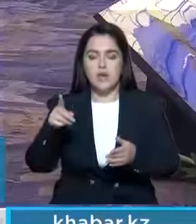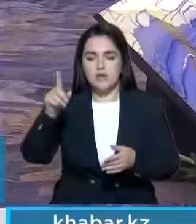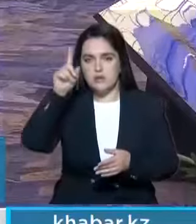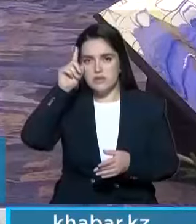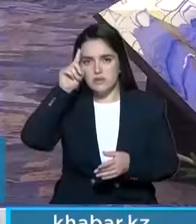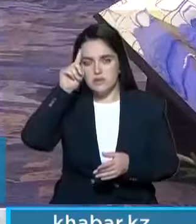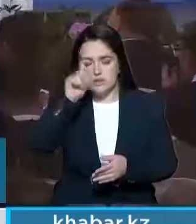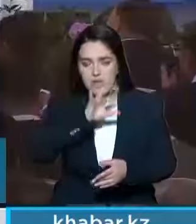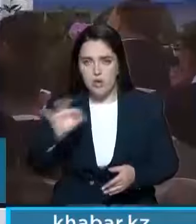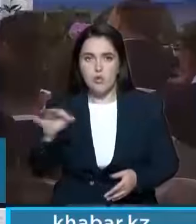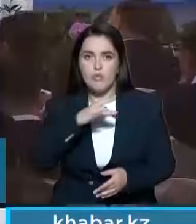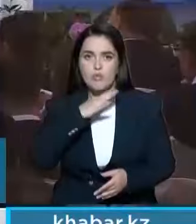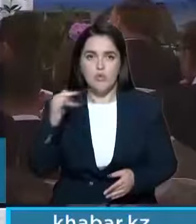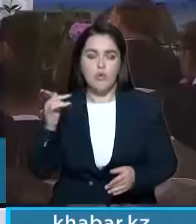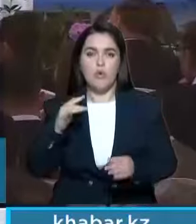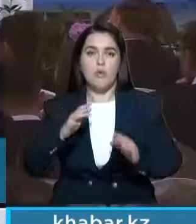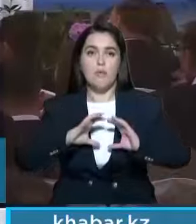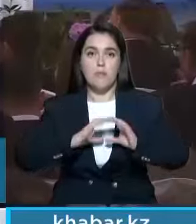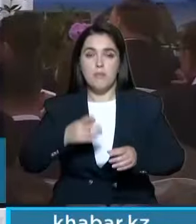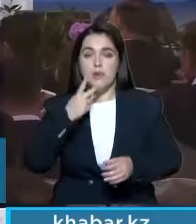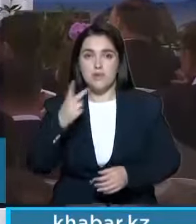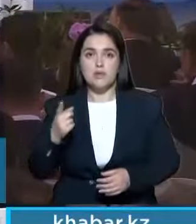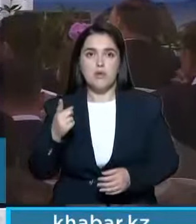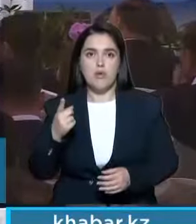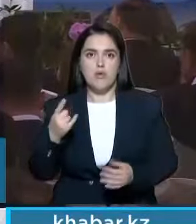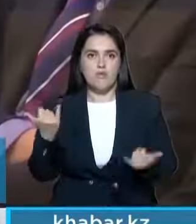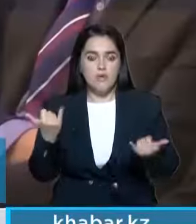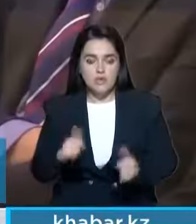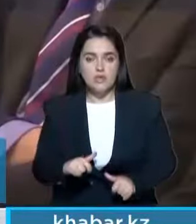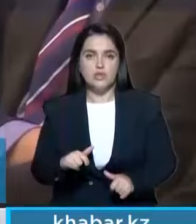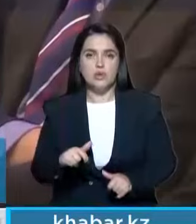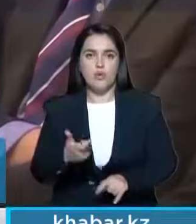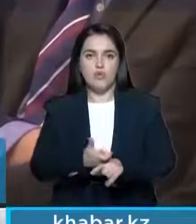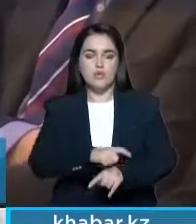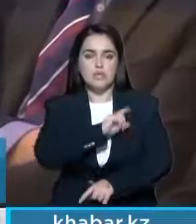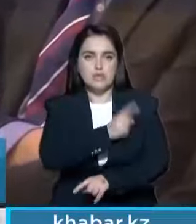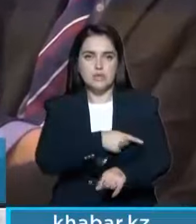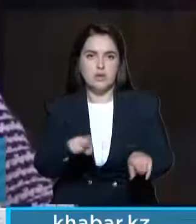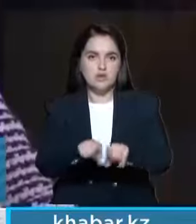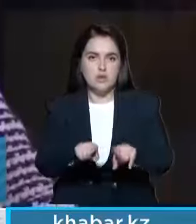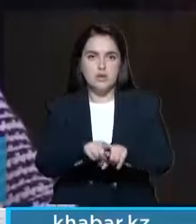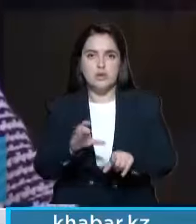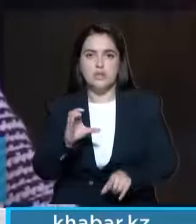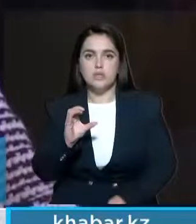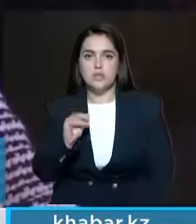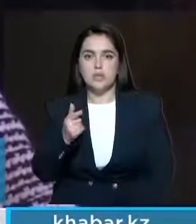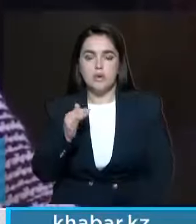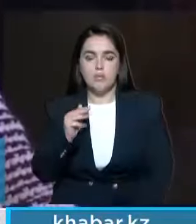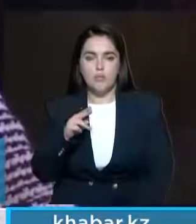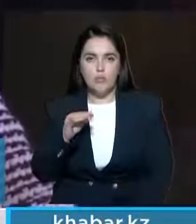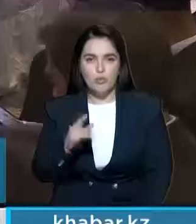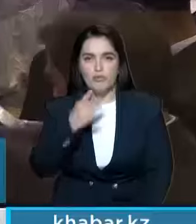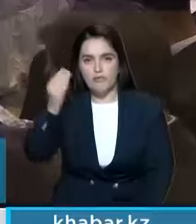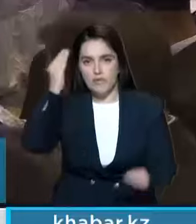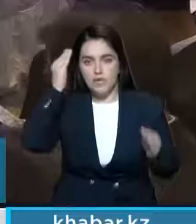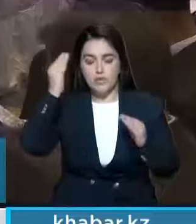многие. Политическим мировоззрением Касым-Жомарта Токаева восхищаются и даже отмечают. Очень сильное сходство с сингапурской философии. Ваша